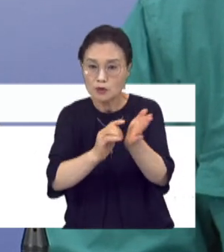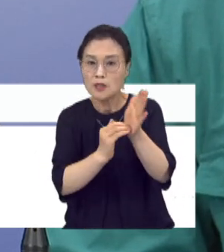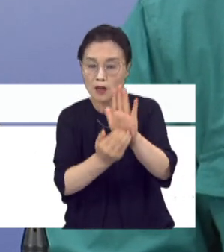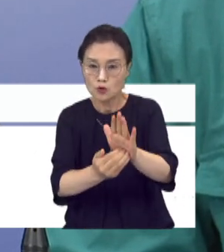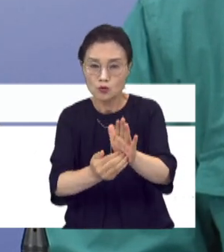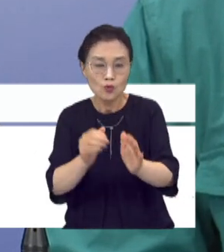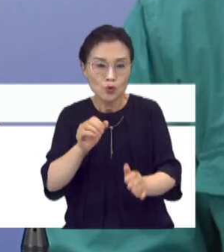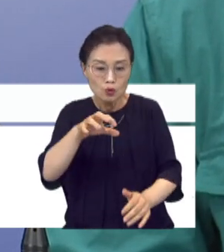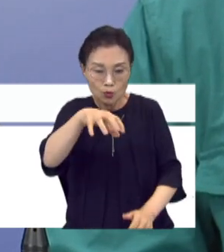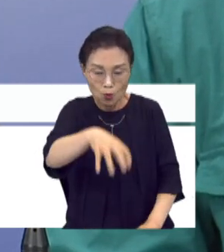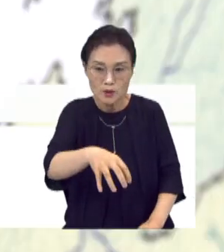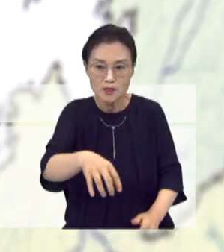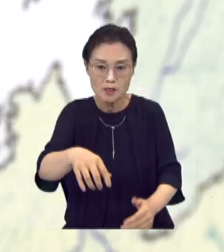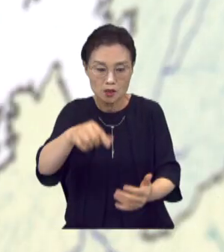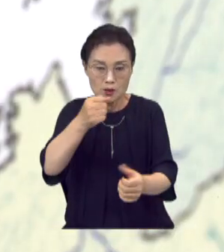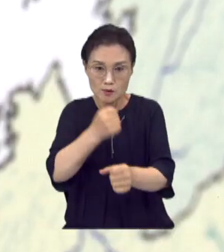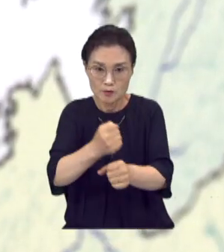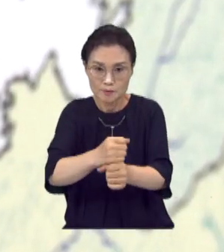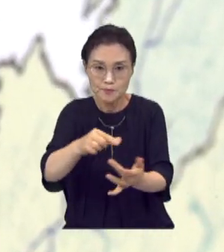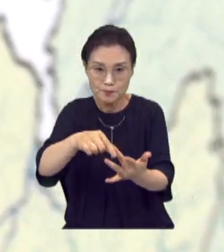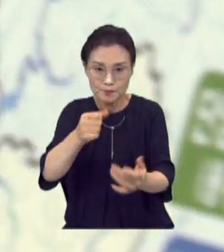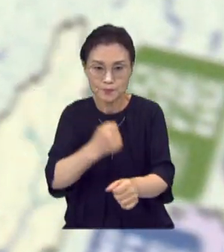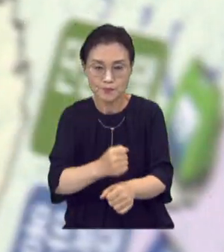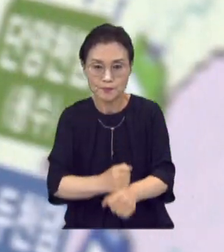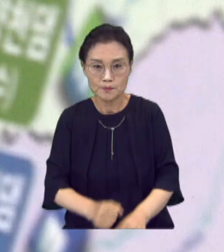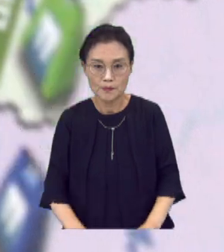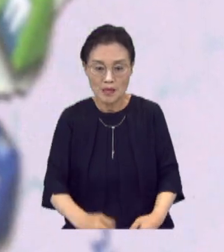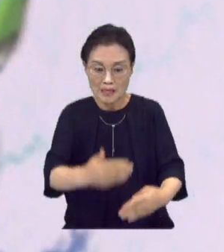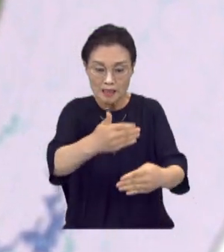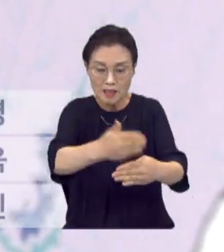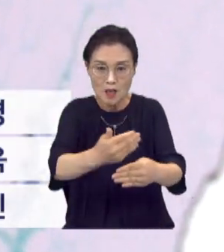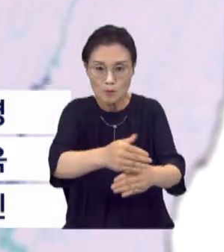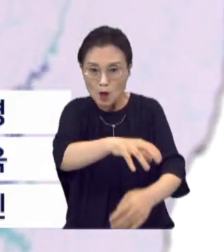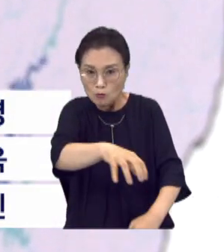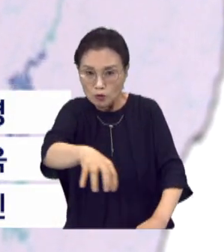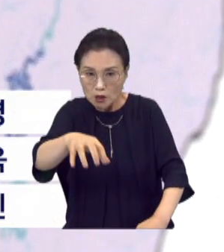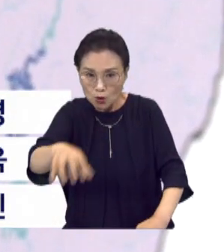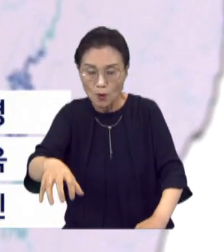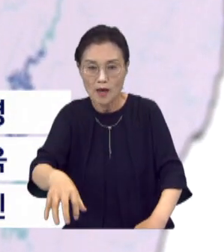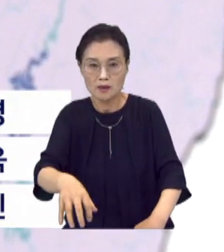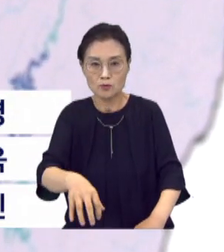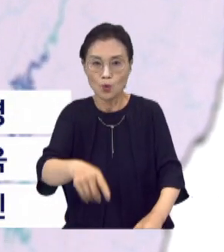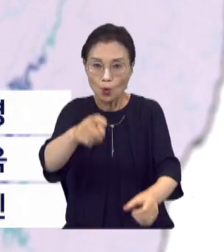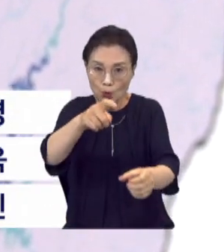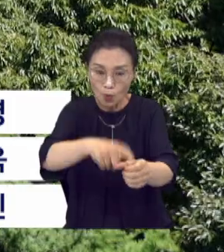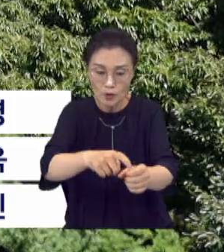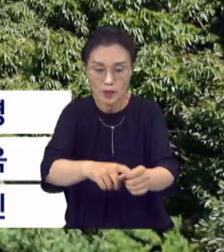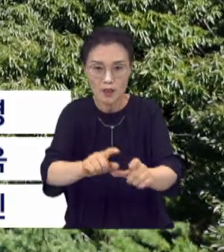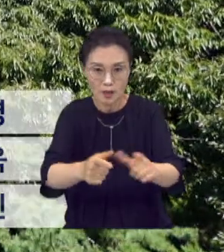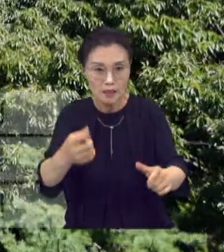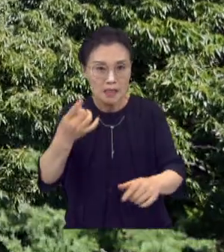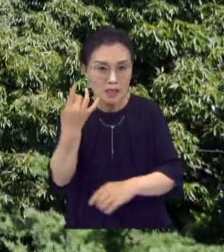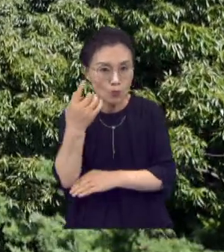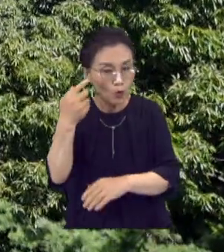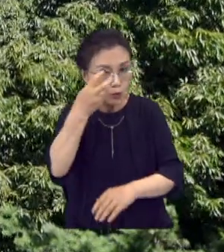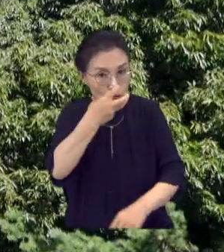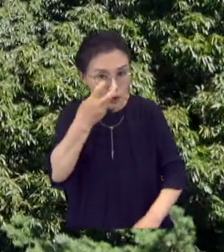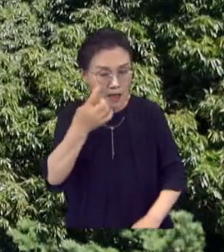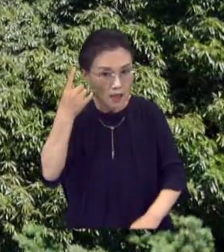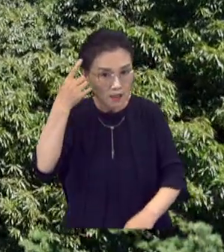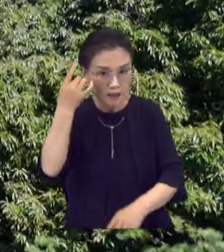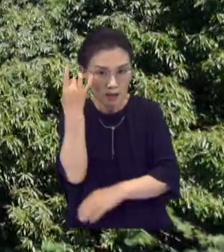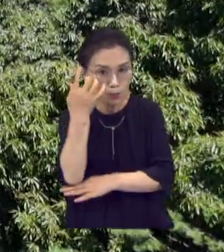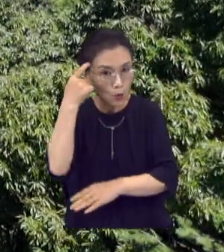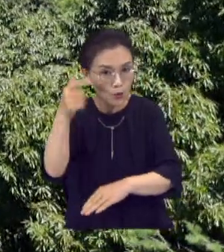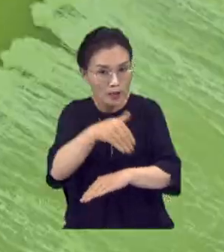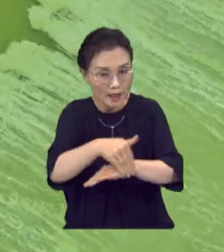댐 후보지를 도출하였습니다. 각 댐의 위치와 규모, 용도 등은 기본 구상과 타당성 조사,